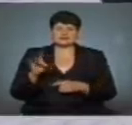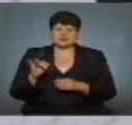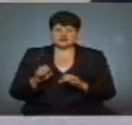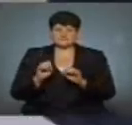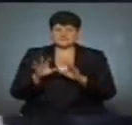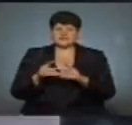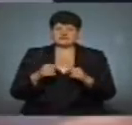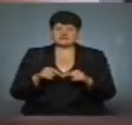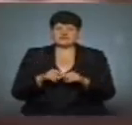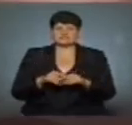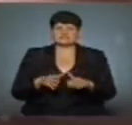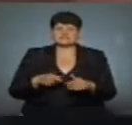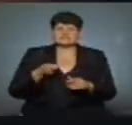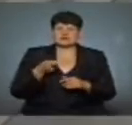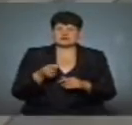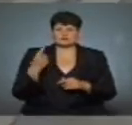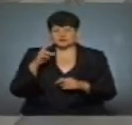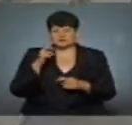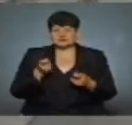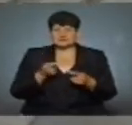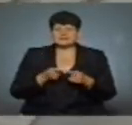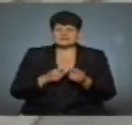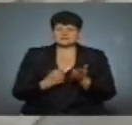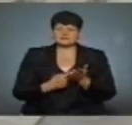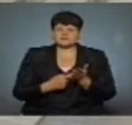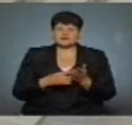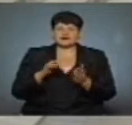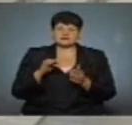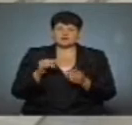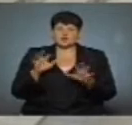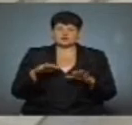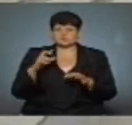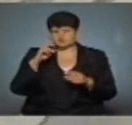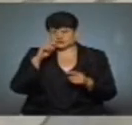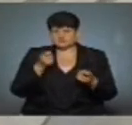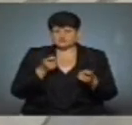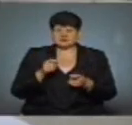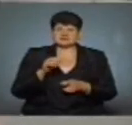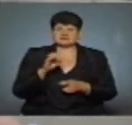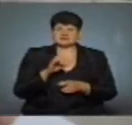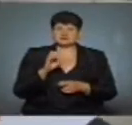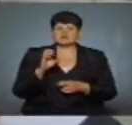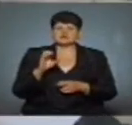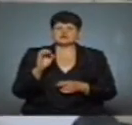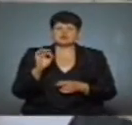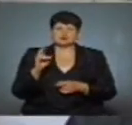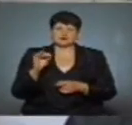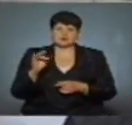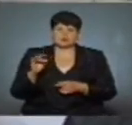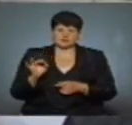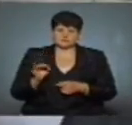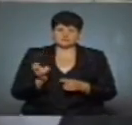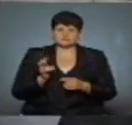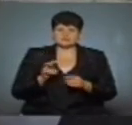у відділ звернень облдержадміністрації. Це нам підтвердила речниця голови облдержадміністрації Світлана Сокирко. Ми вийшли на акцію,